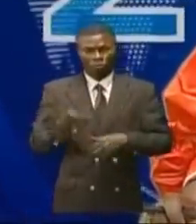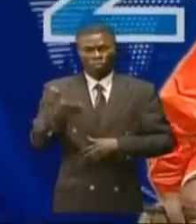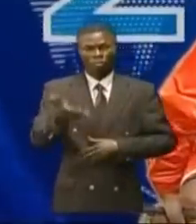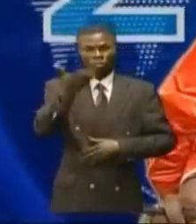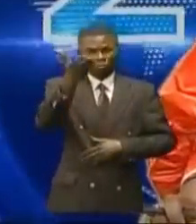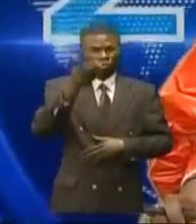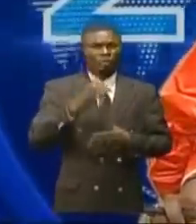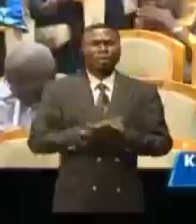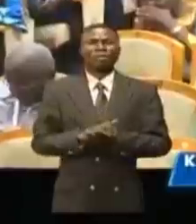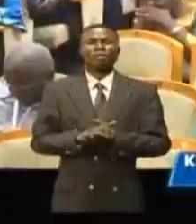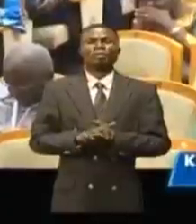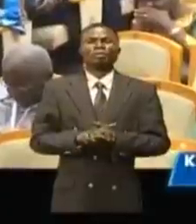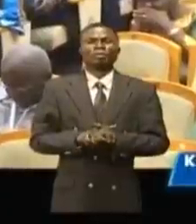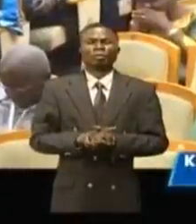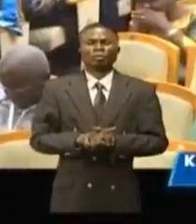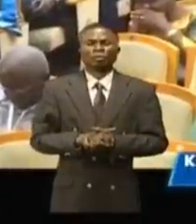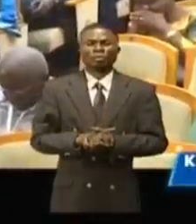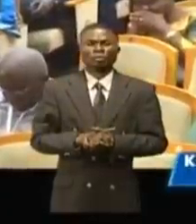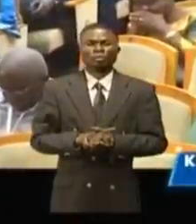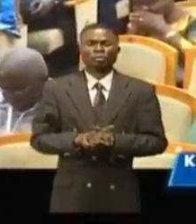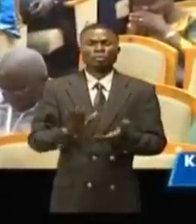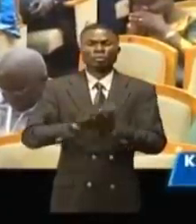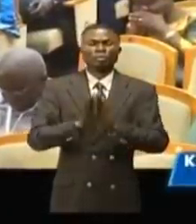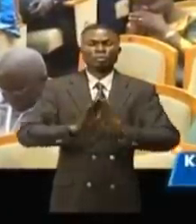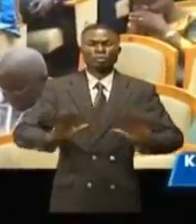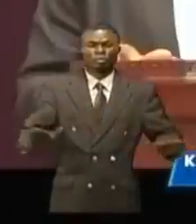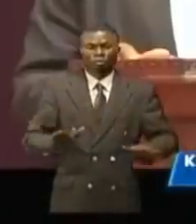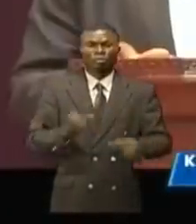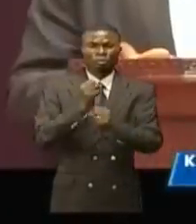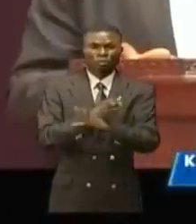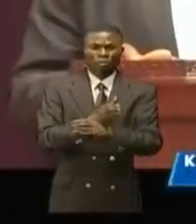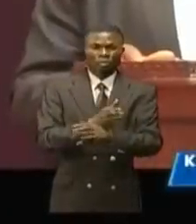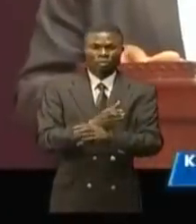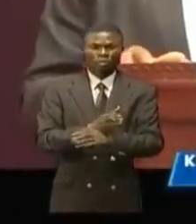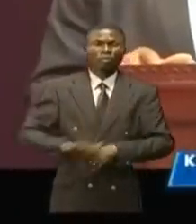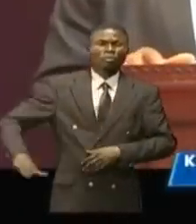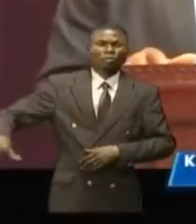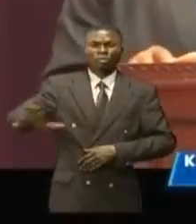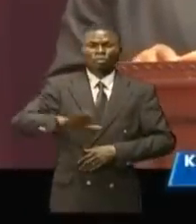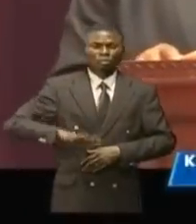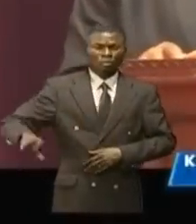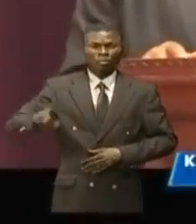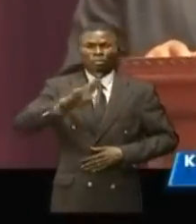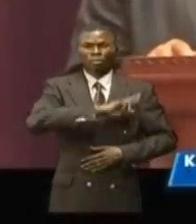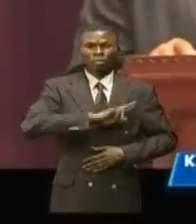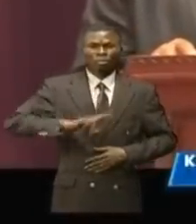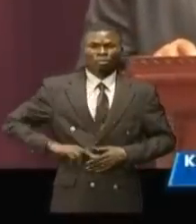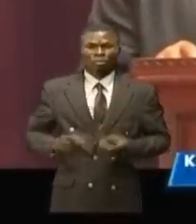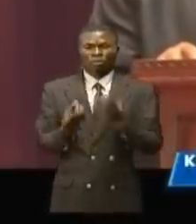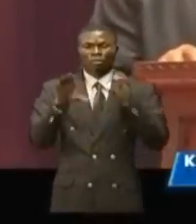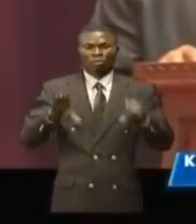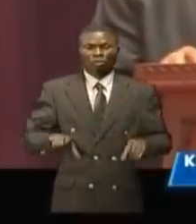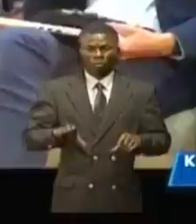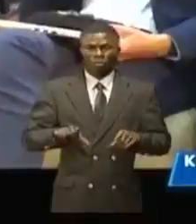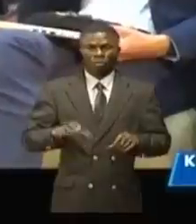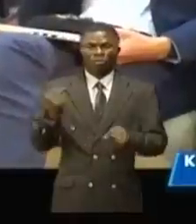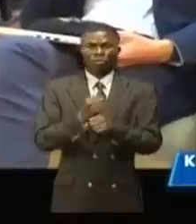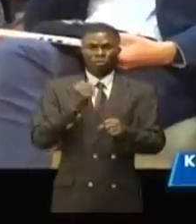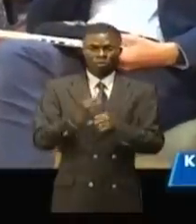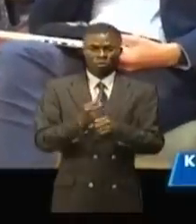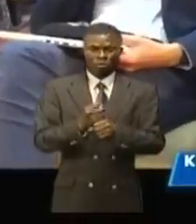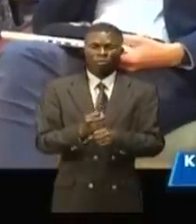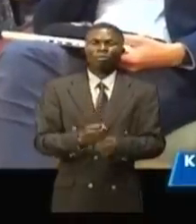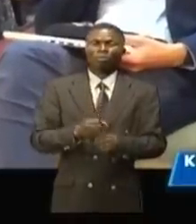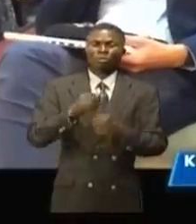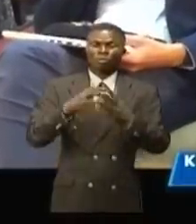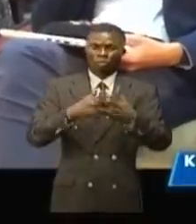Ndolo-Limazon. Rendre accessible et disponible dans toute la République démocratique du Congo des services d'endoscopie au